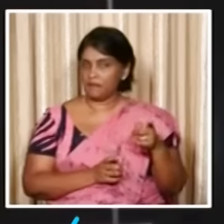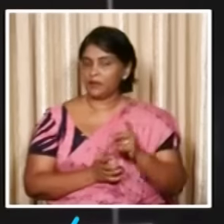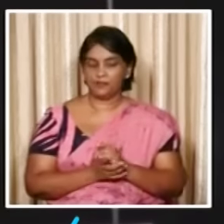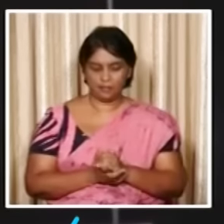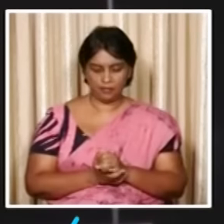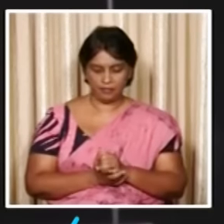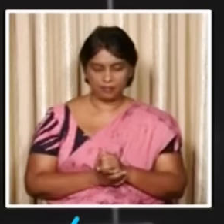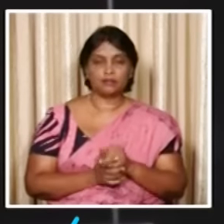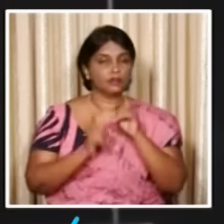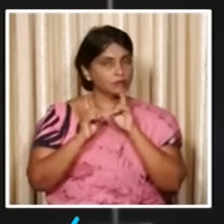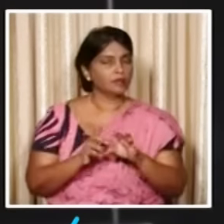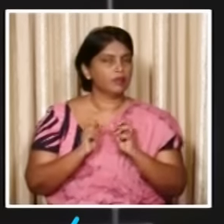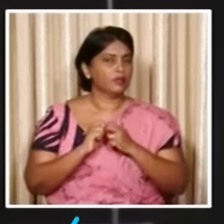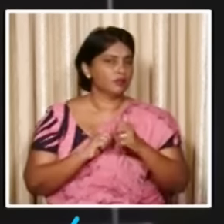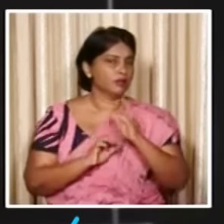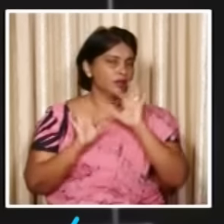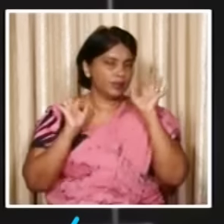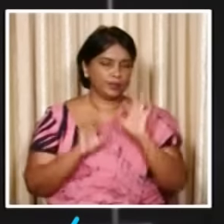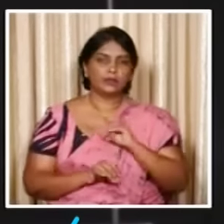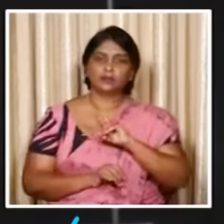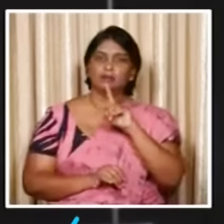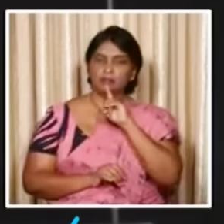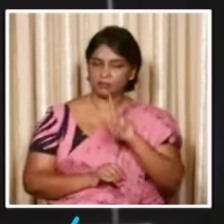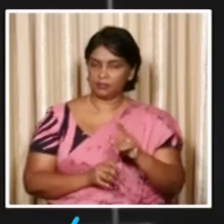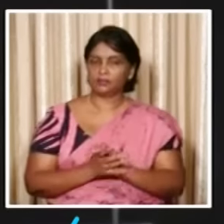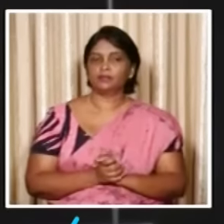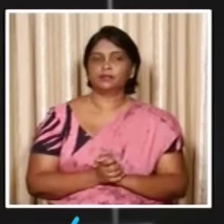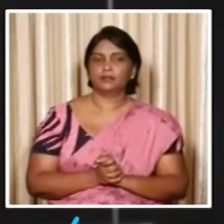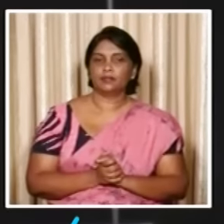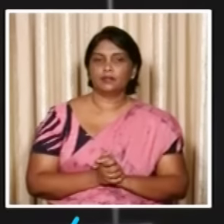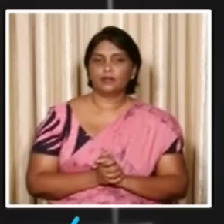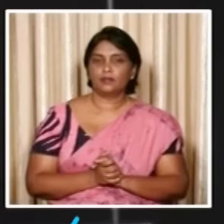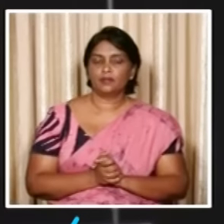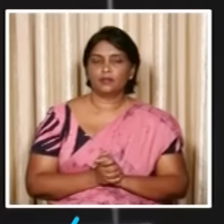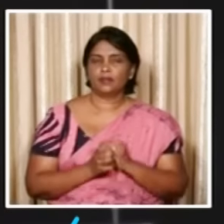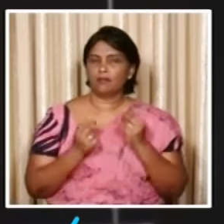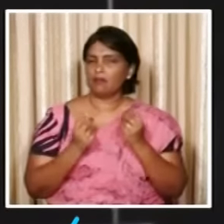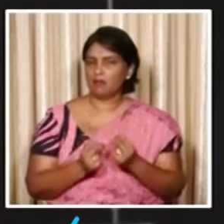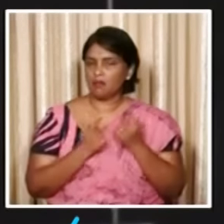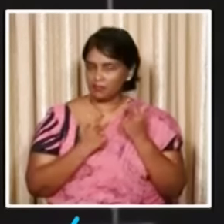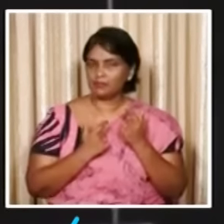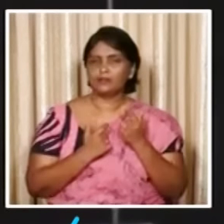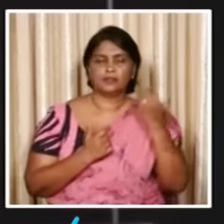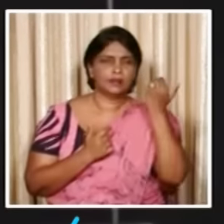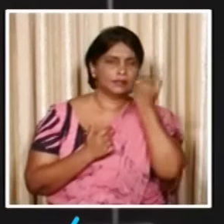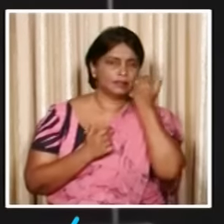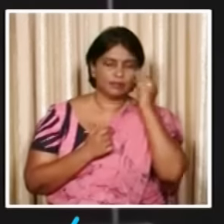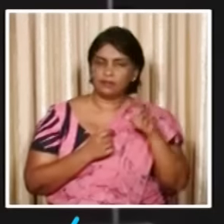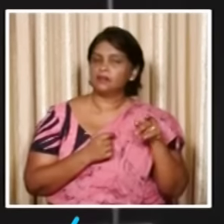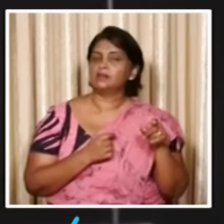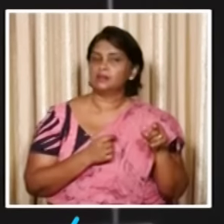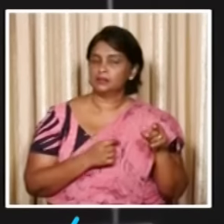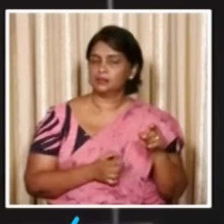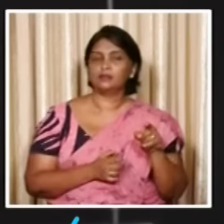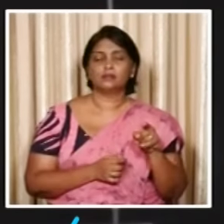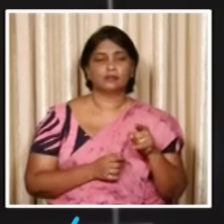பேர் பாம்பு கடியினாலும் கடும் நோயினாலும் வந்த பொழுது உடனே அவர்கள் அக்கறை பெற்று வைத்தியசாலைக்கு நோயாளர் காவு வண்டியிலே அனுப்பப்பட்டிருக்கிறார்கள். ஆனால்